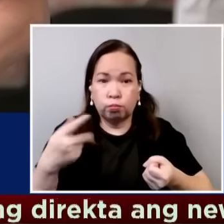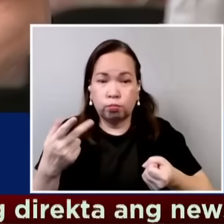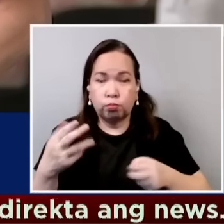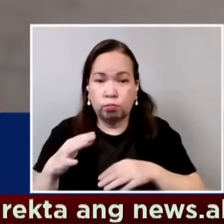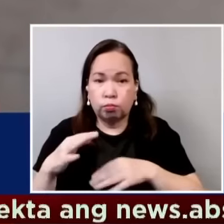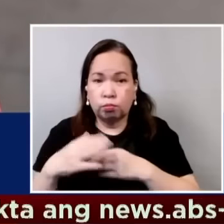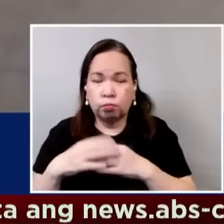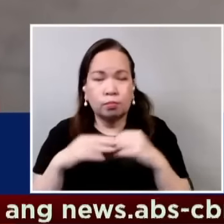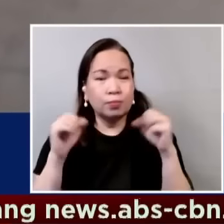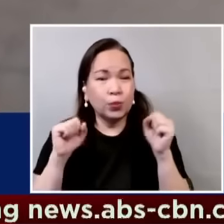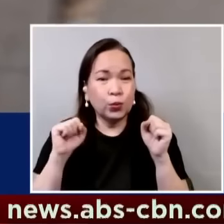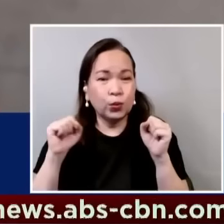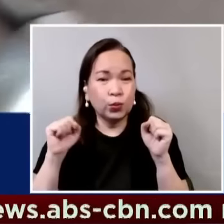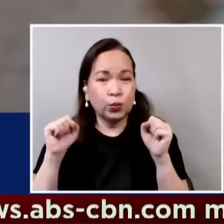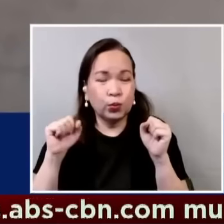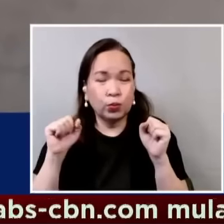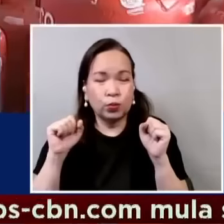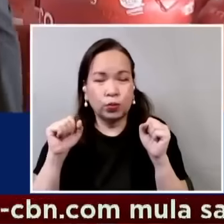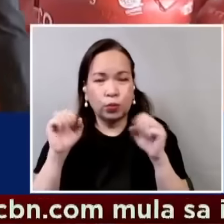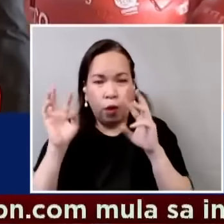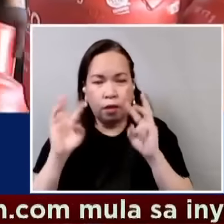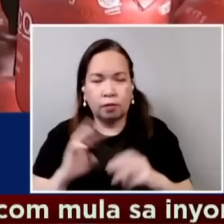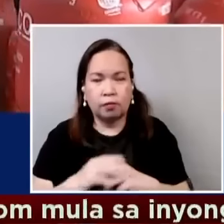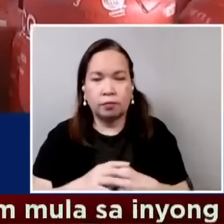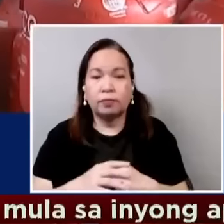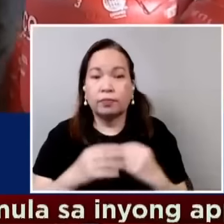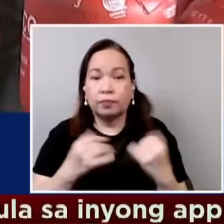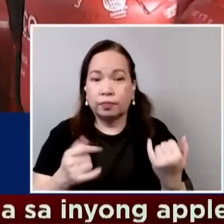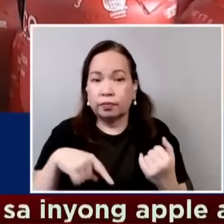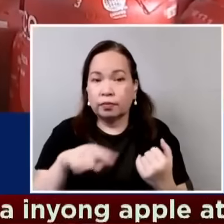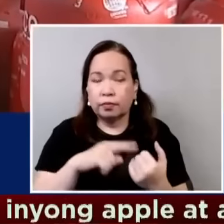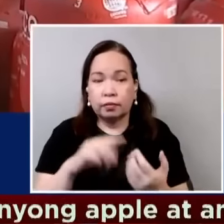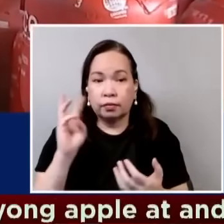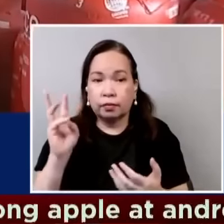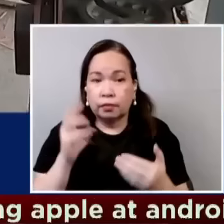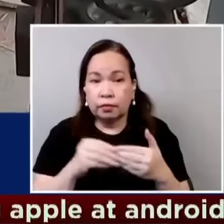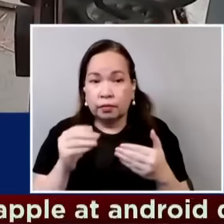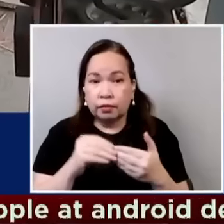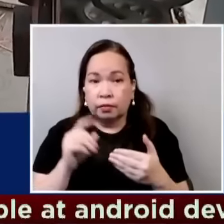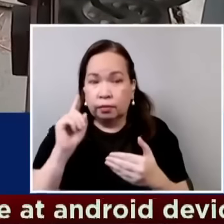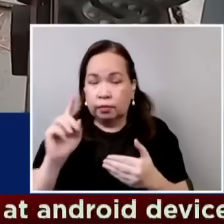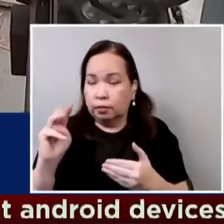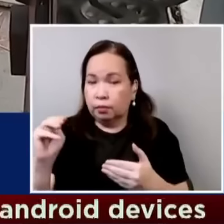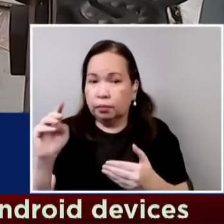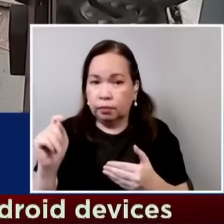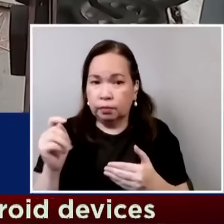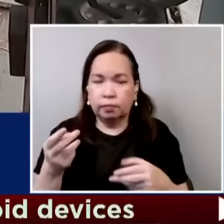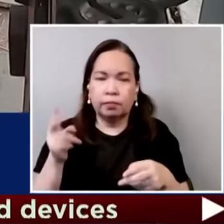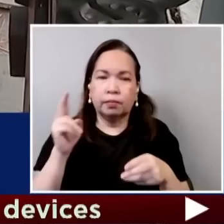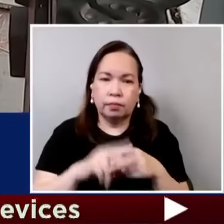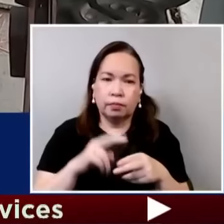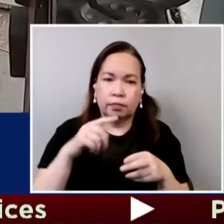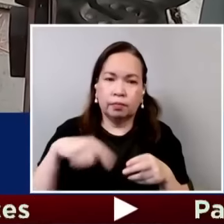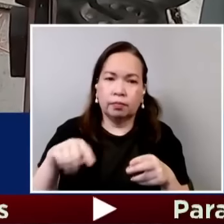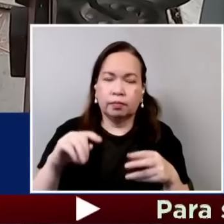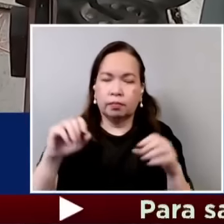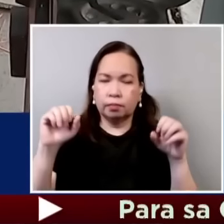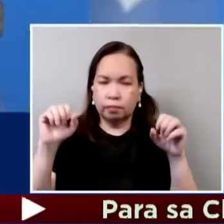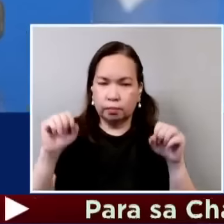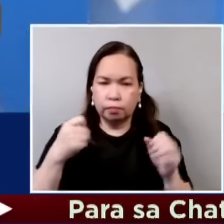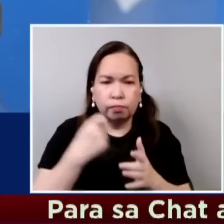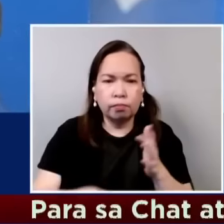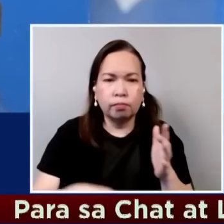taglamig. Sa ngayon pa lang, nasa $60 kada metric ton na ang itinaas sa contract price ng LPG sa